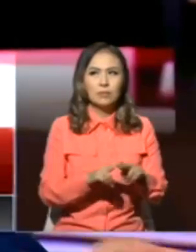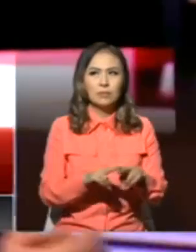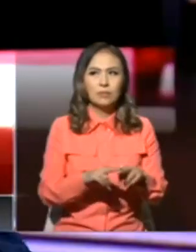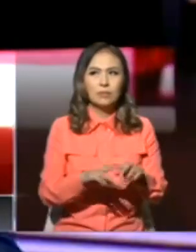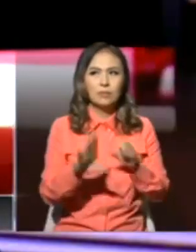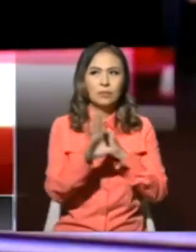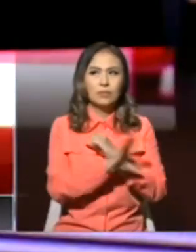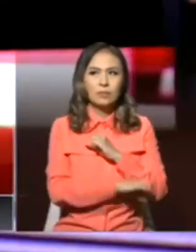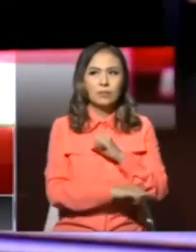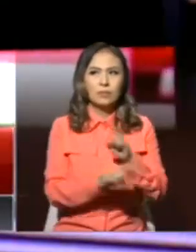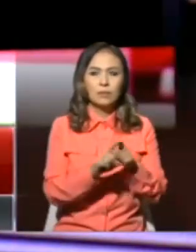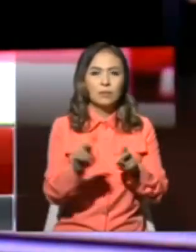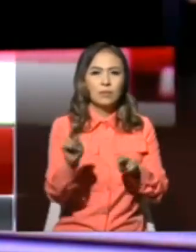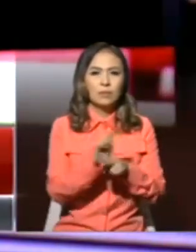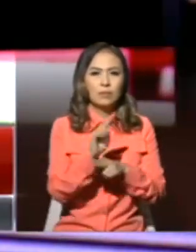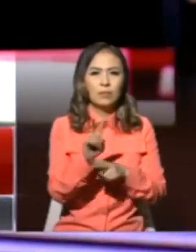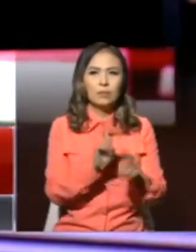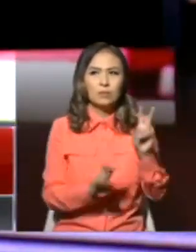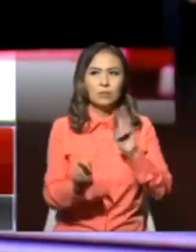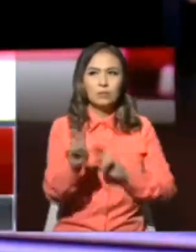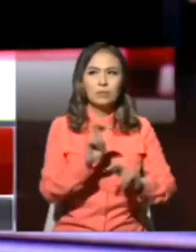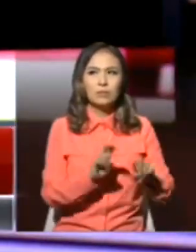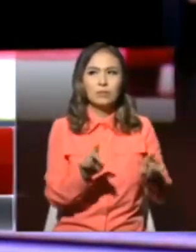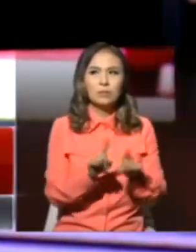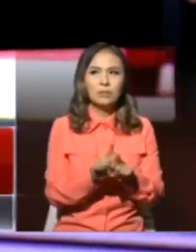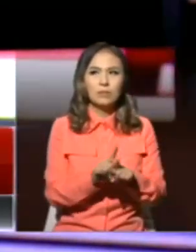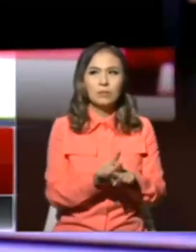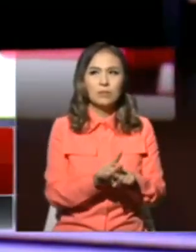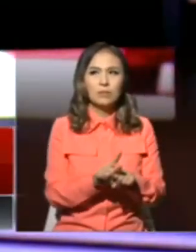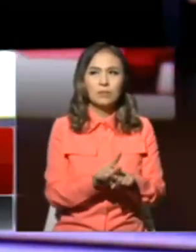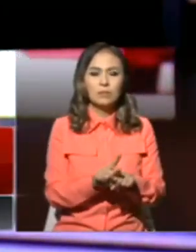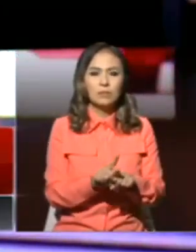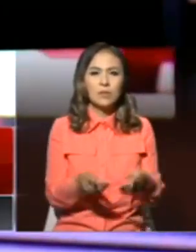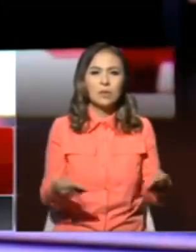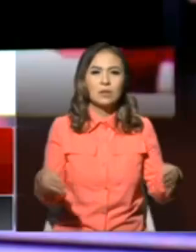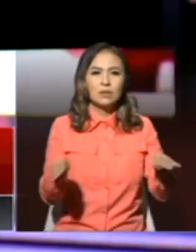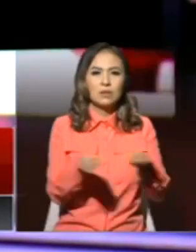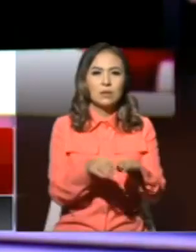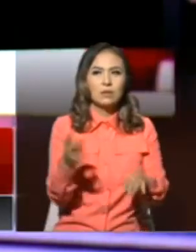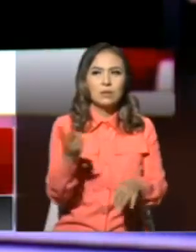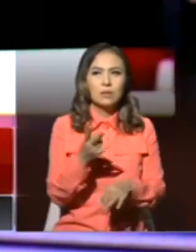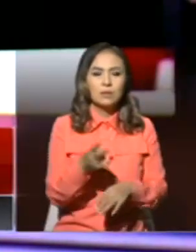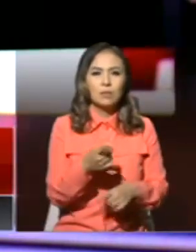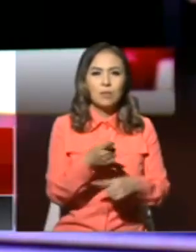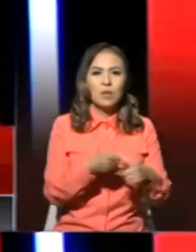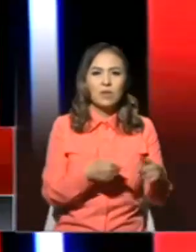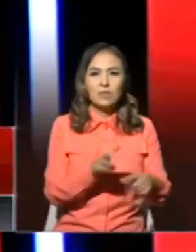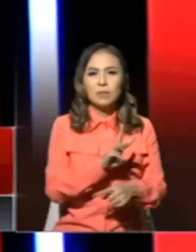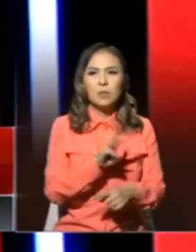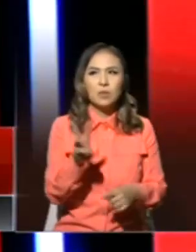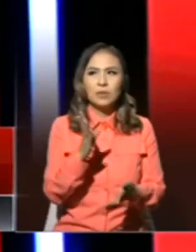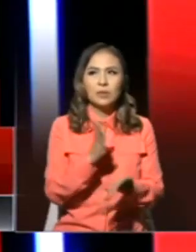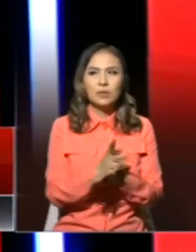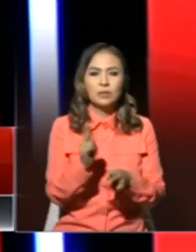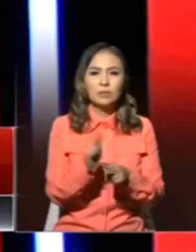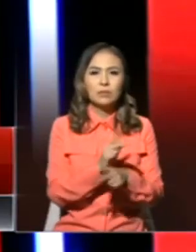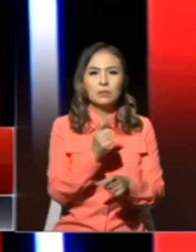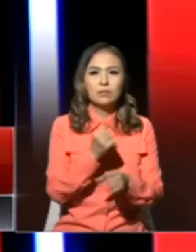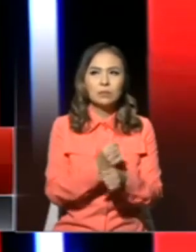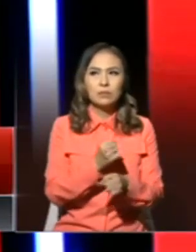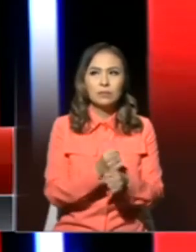одан кейін емдеу жолдарын іздейміз. Біз жолдарды жабу керекпіз ғой. Жаңа сіз өзіңіз айттыңыз ғой, 500,000 жуық адам бар. Енді оларды емдемегенде